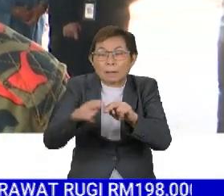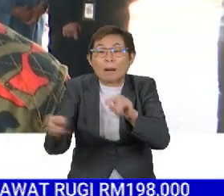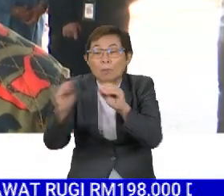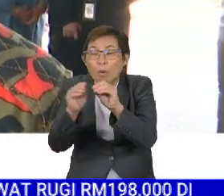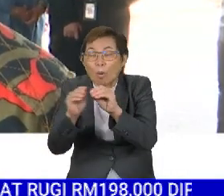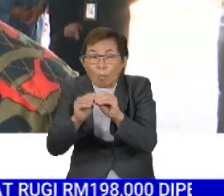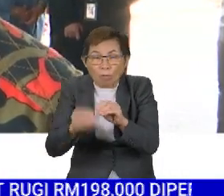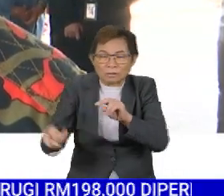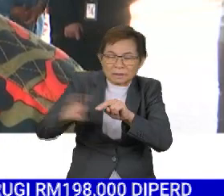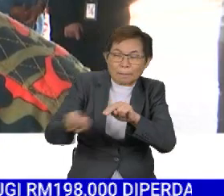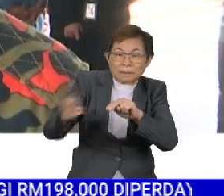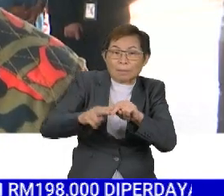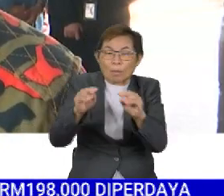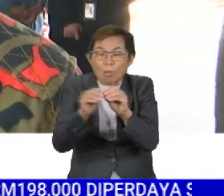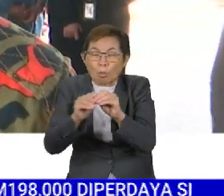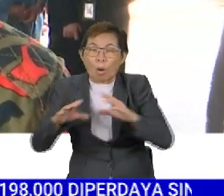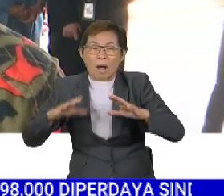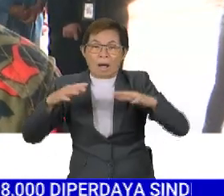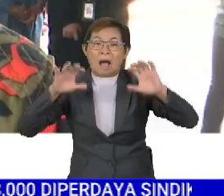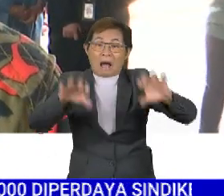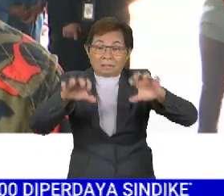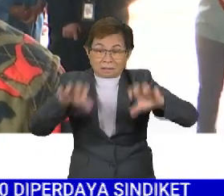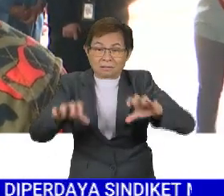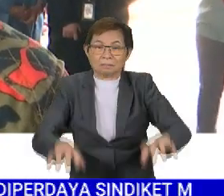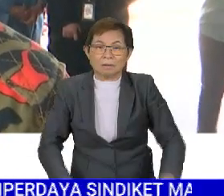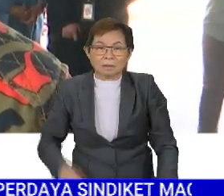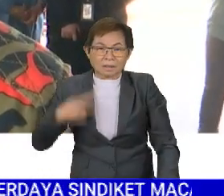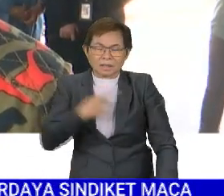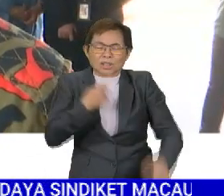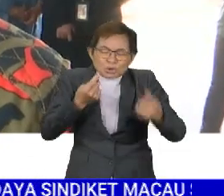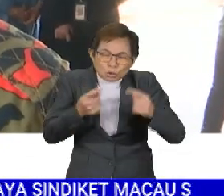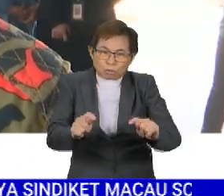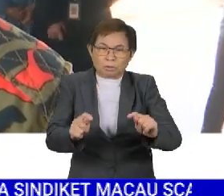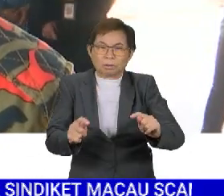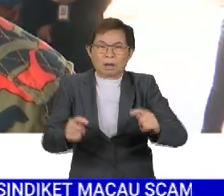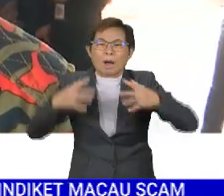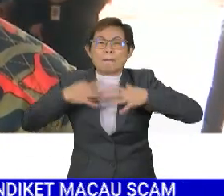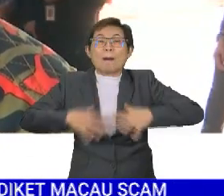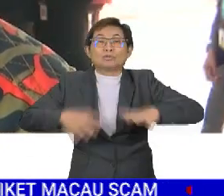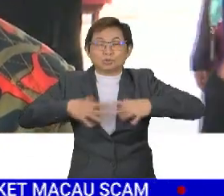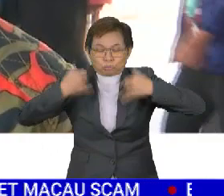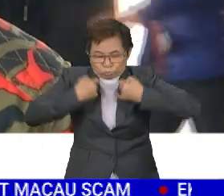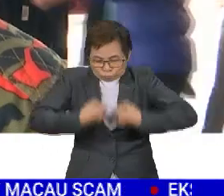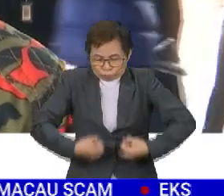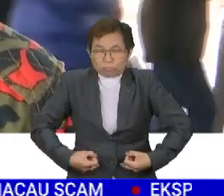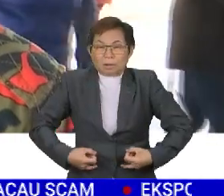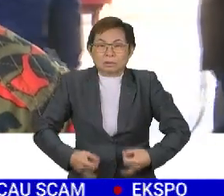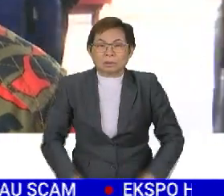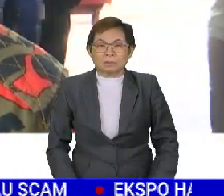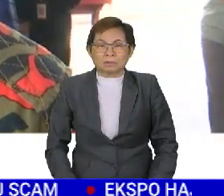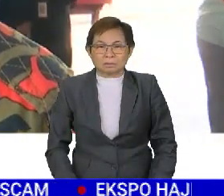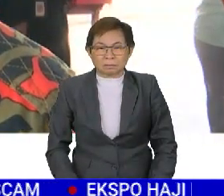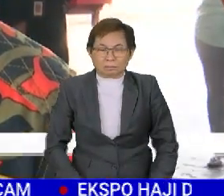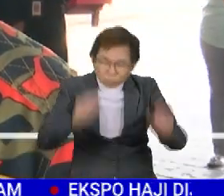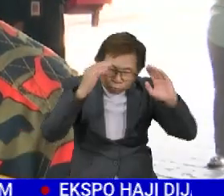keperluan seperti apa yang kita buat dan juga kita akan coba maju akan tanah agar atasannya B